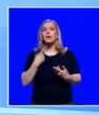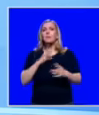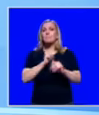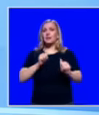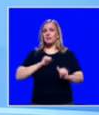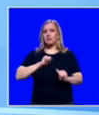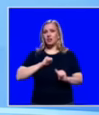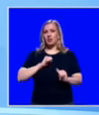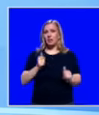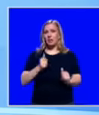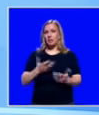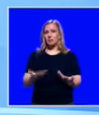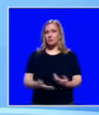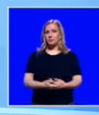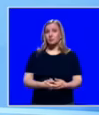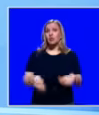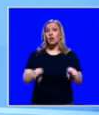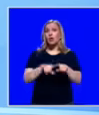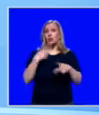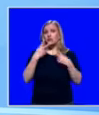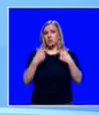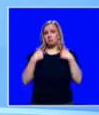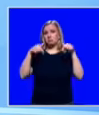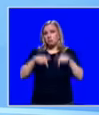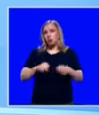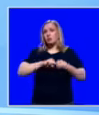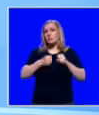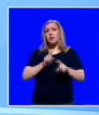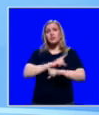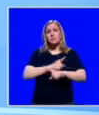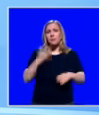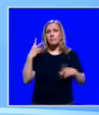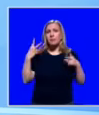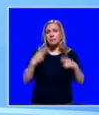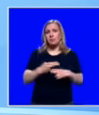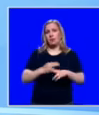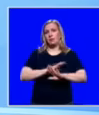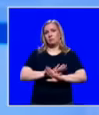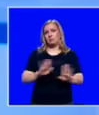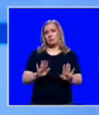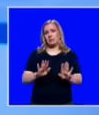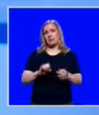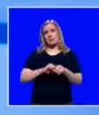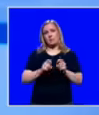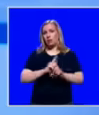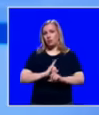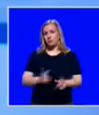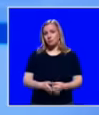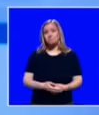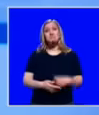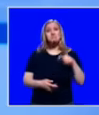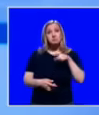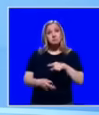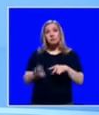беззащитен и е пожертва. Както виждате, аз съм тук и се боря. И няма да престане да се боря. Добре, търсите ли